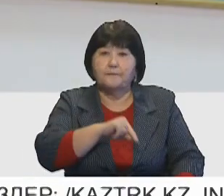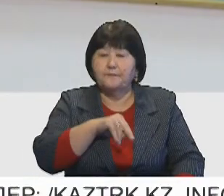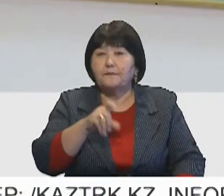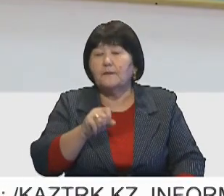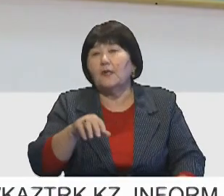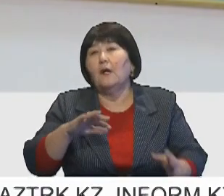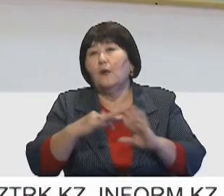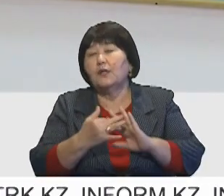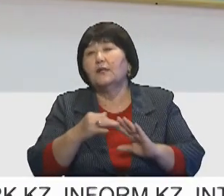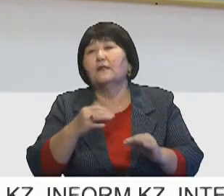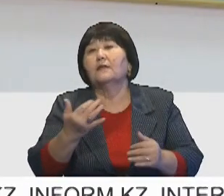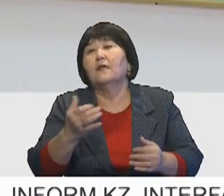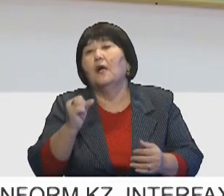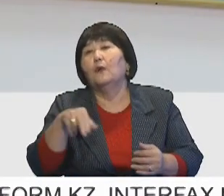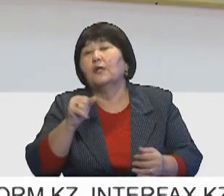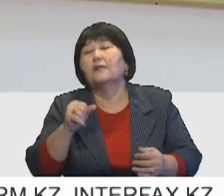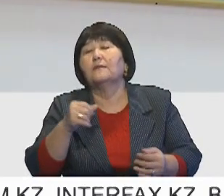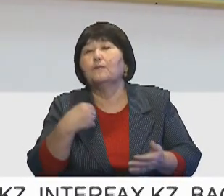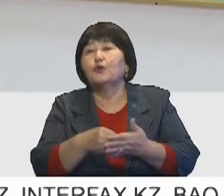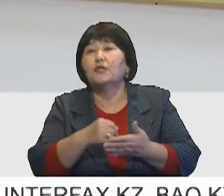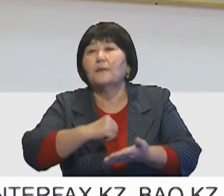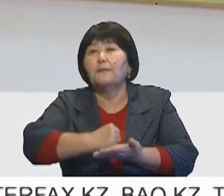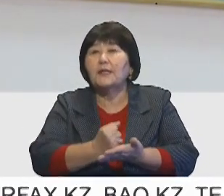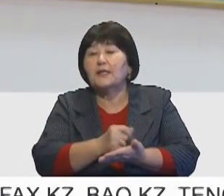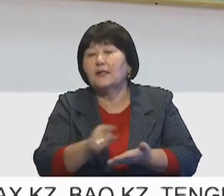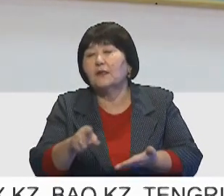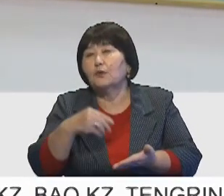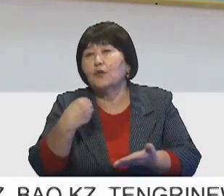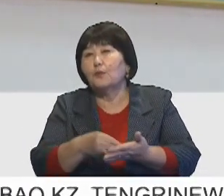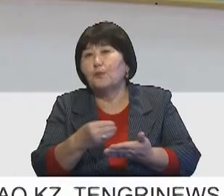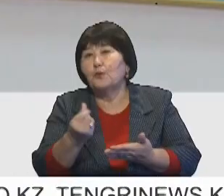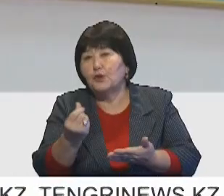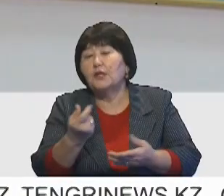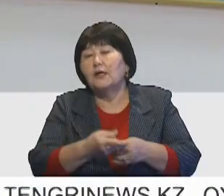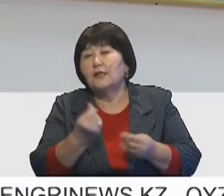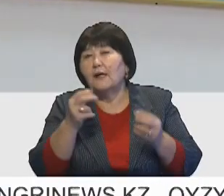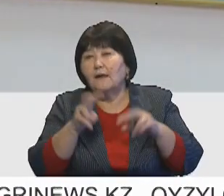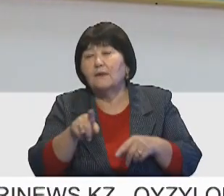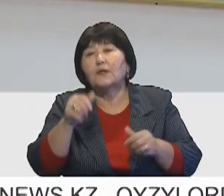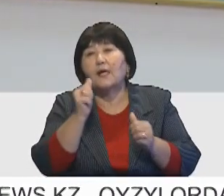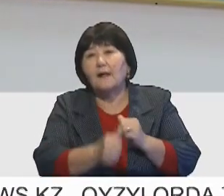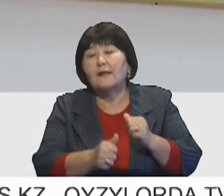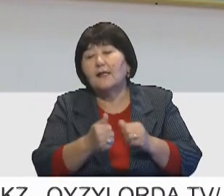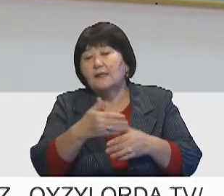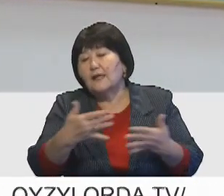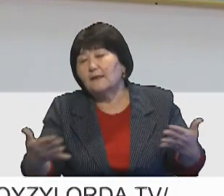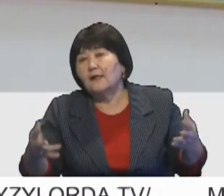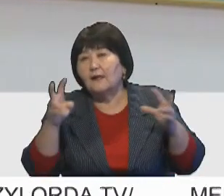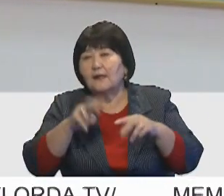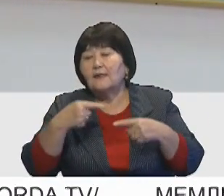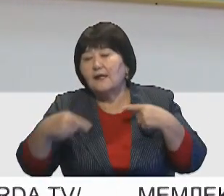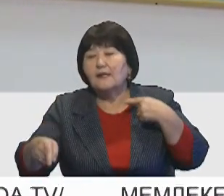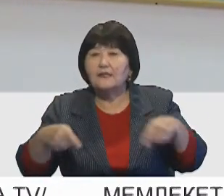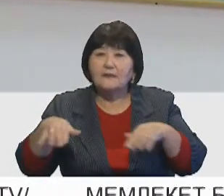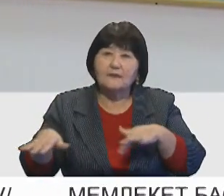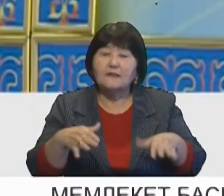бюджетін бекітеді. Аудан бюджетін бекіткен кезде осы бюджетте осыншама қаржы қаралды, ол әр затқа қаралды, әр нәрсеге, әр шараға